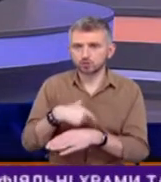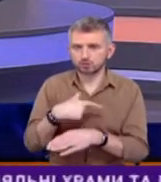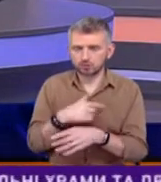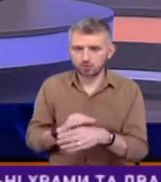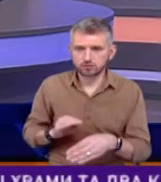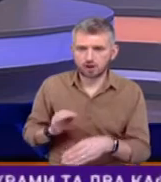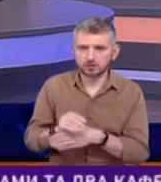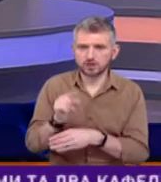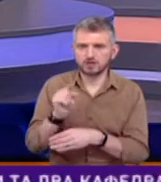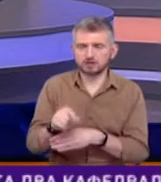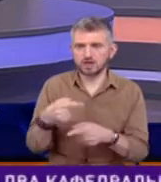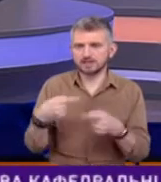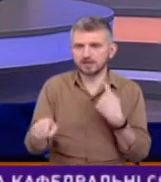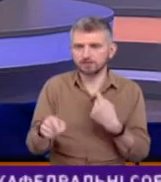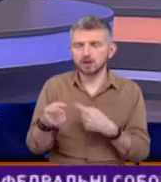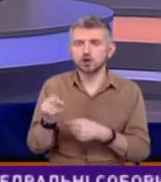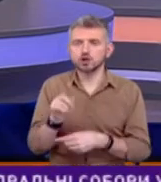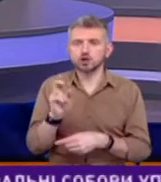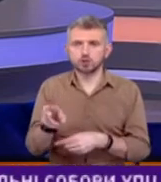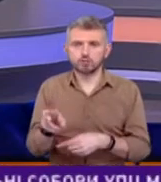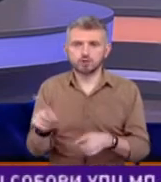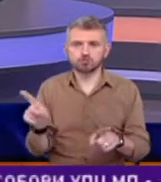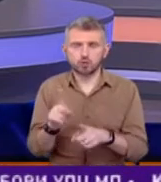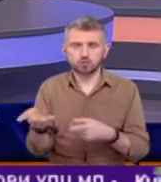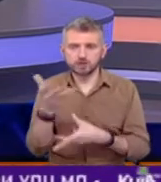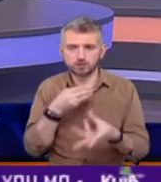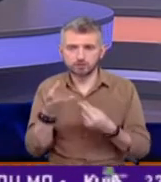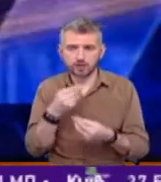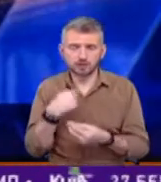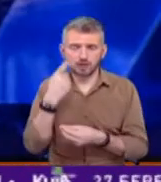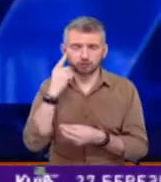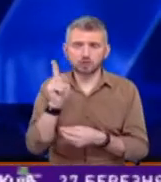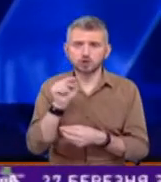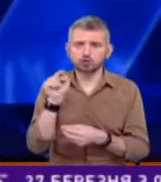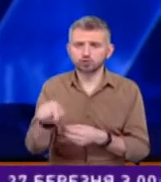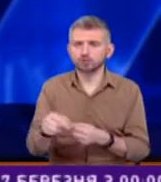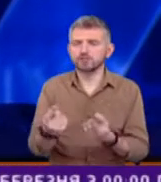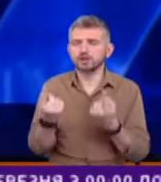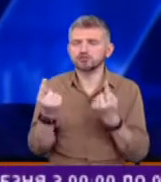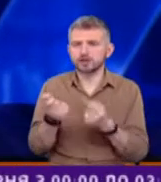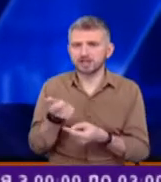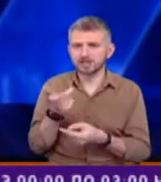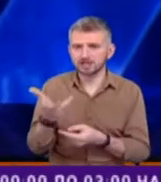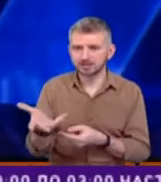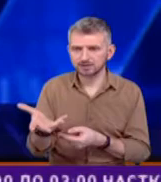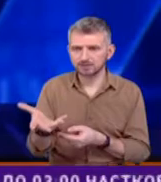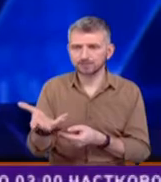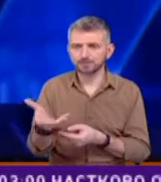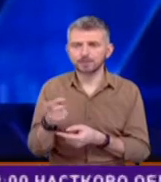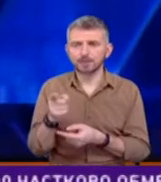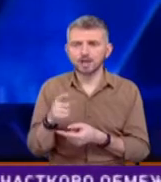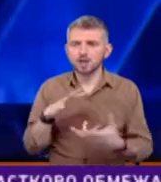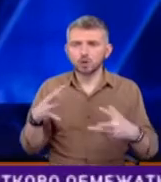ці розрив цей, для того, щоб все ж таки щось підтасувати. Тому я думаю, що тут величезна кількість, ну,